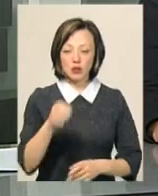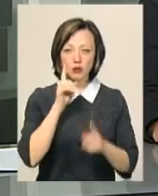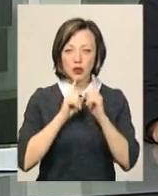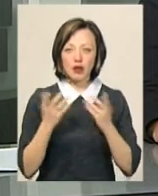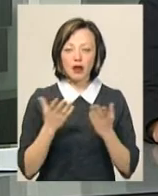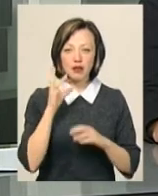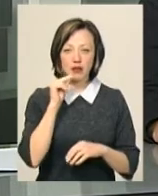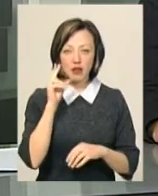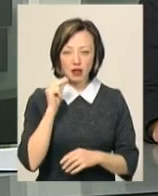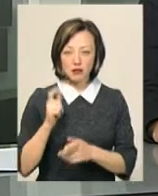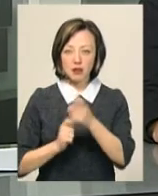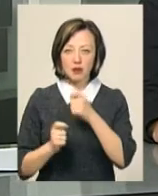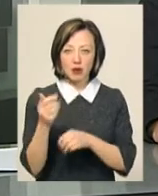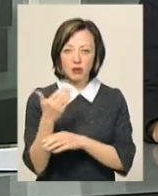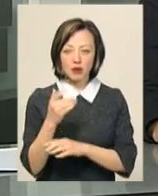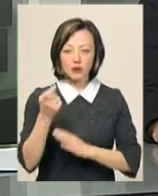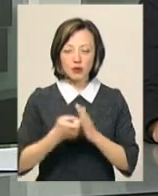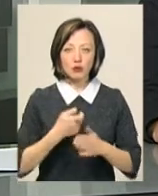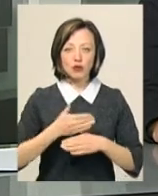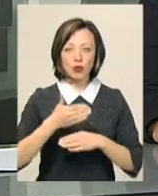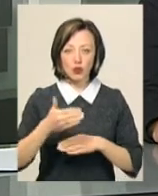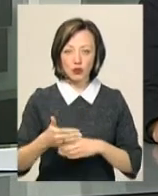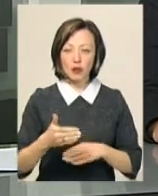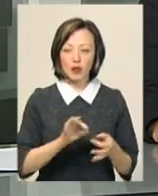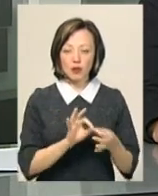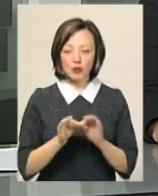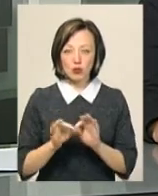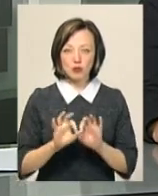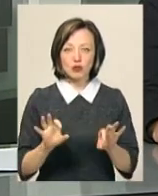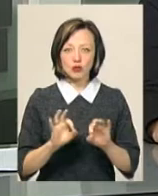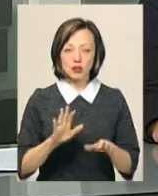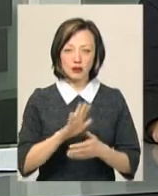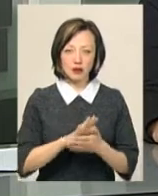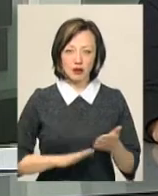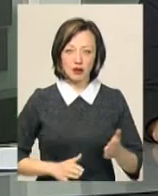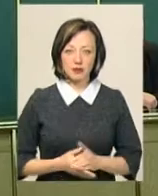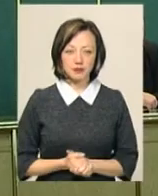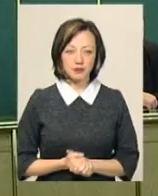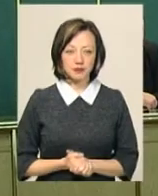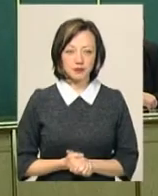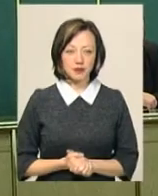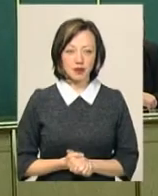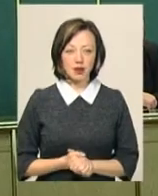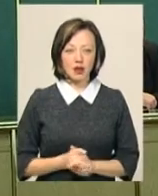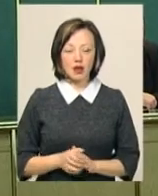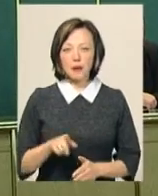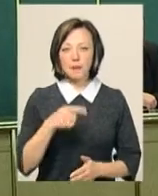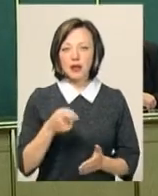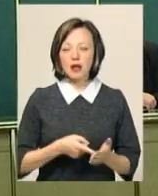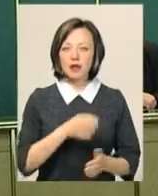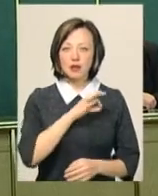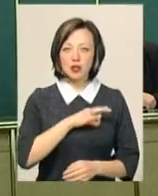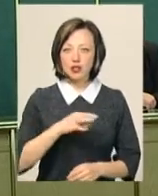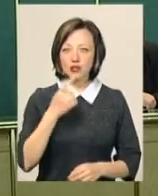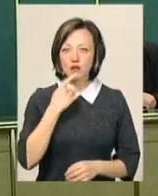які дати підніматимуть стяг, стане відомо згодом. Подробиці у сюжеті Світлани Русіної. Питання використання червоно-чорного